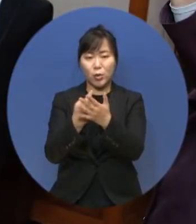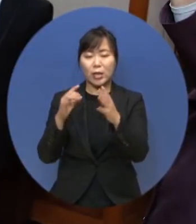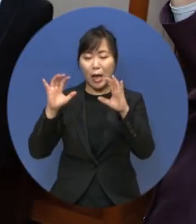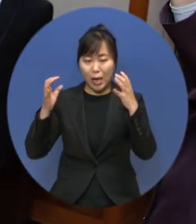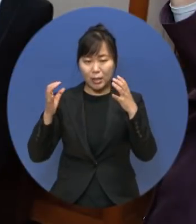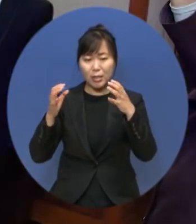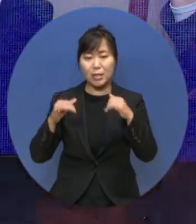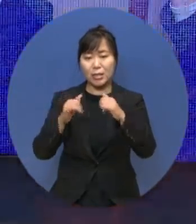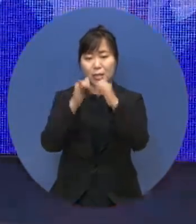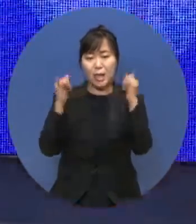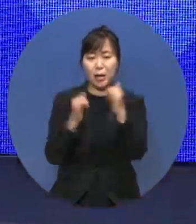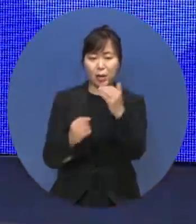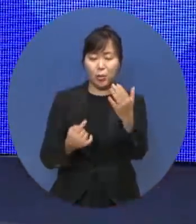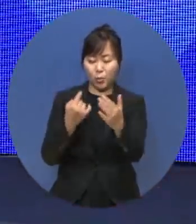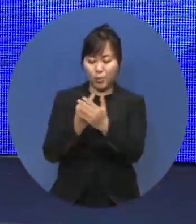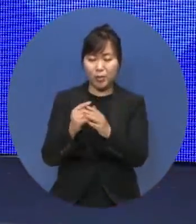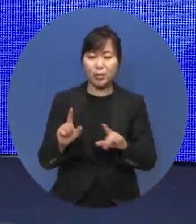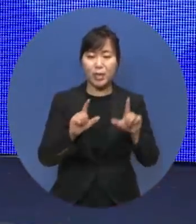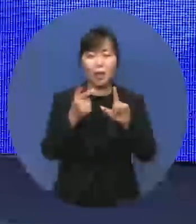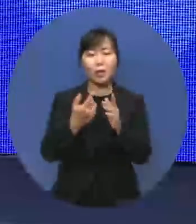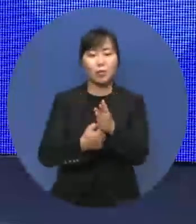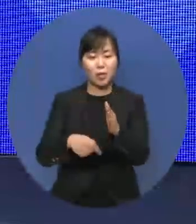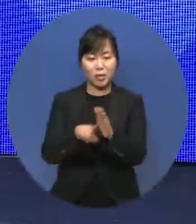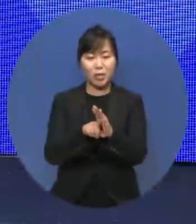사회에 통합되어 살아갈 수 있도록 하기 위하여